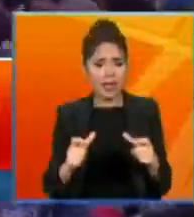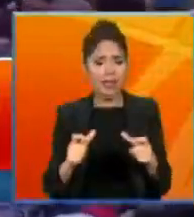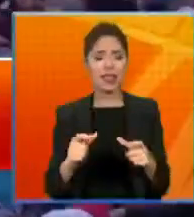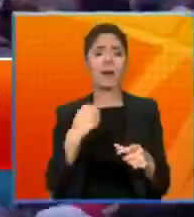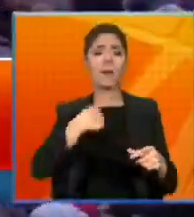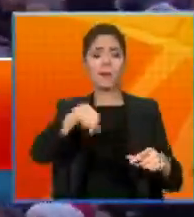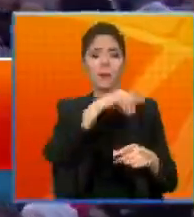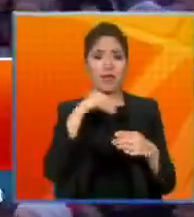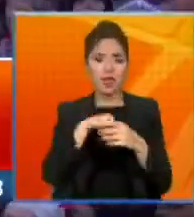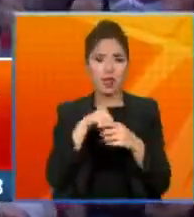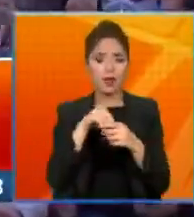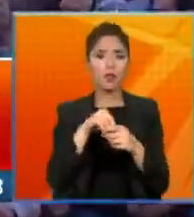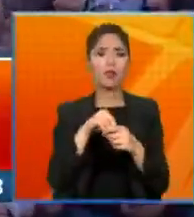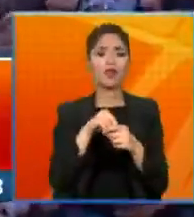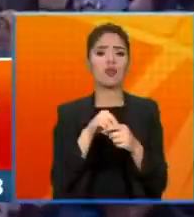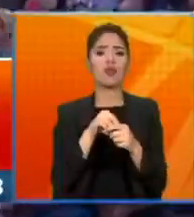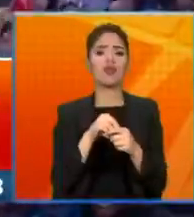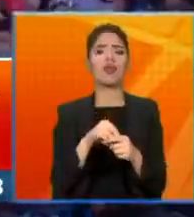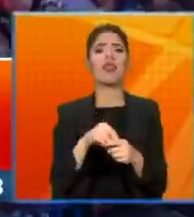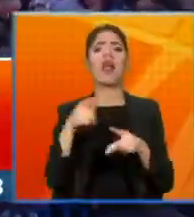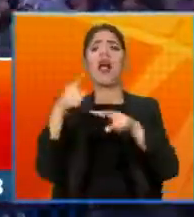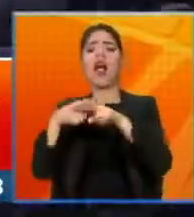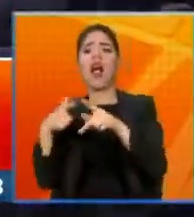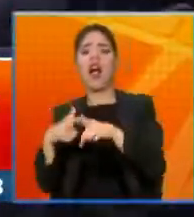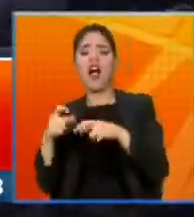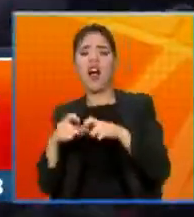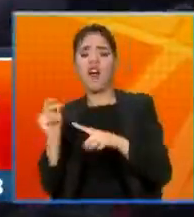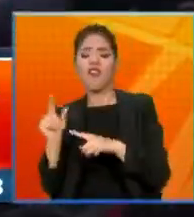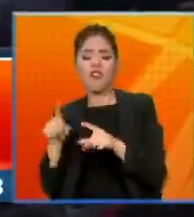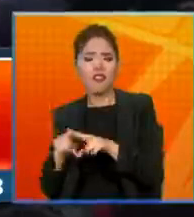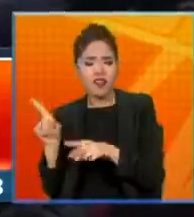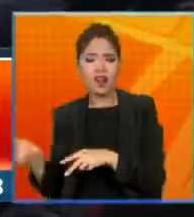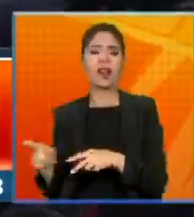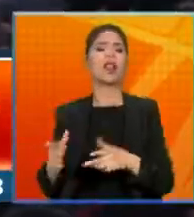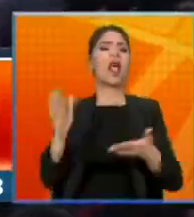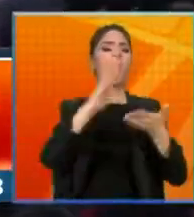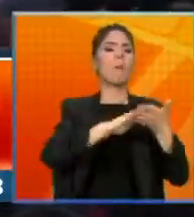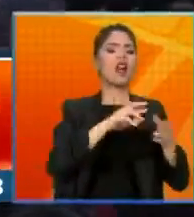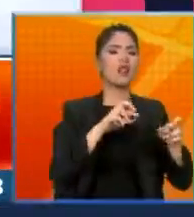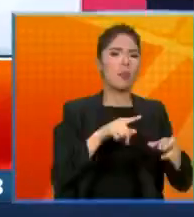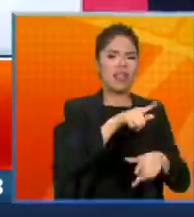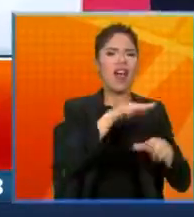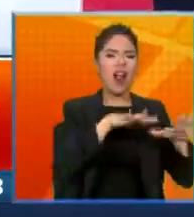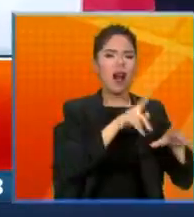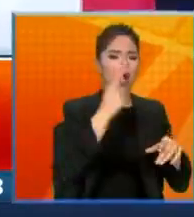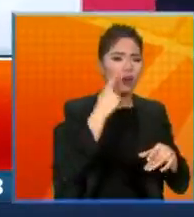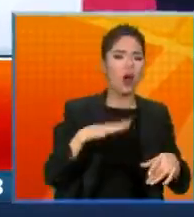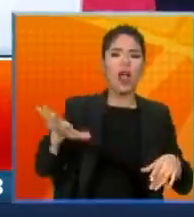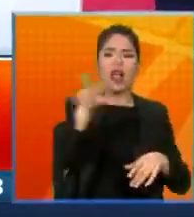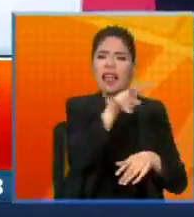İdlib meselesi en az Afrin kadar, Barış Pınarı Harekatı bölgesi kadar önemlidir. Bir